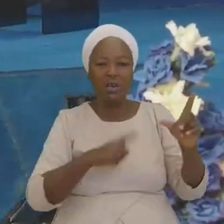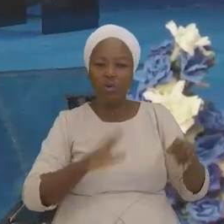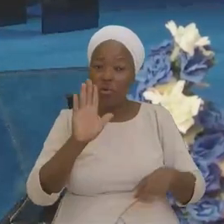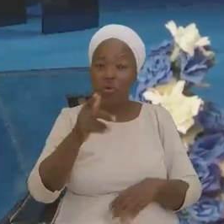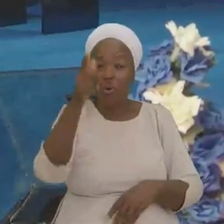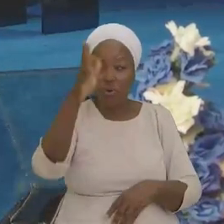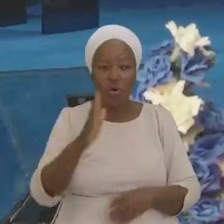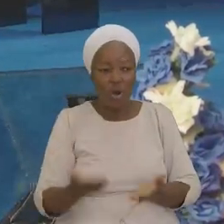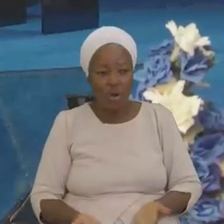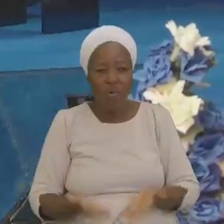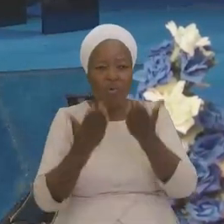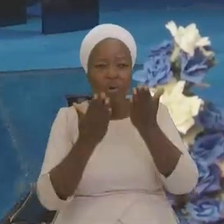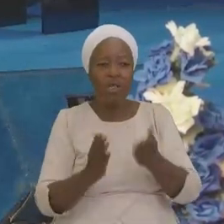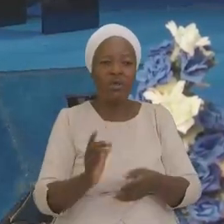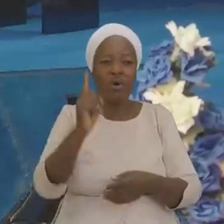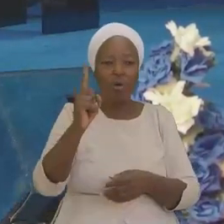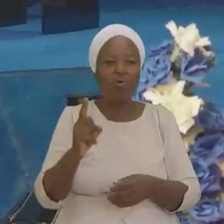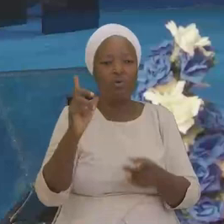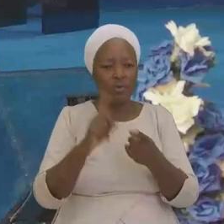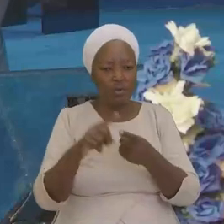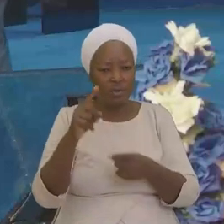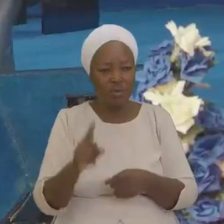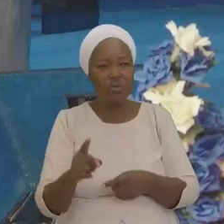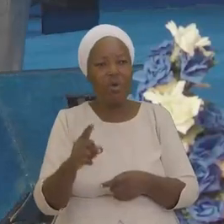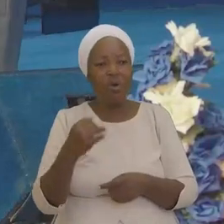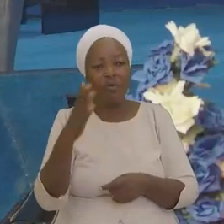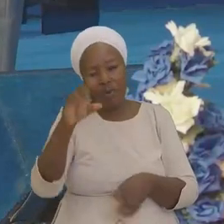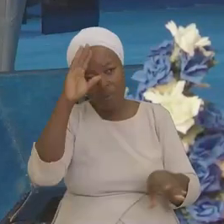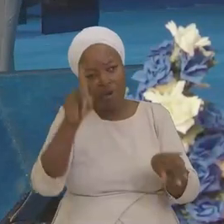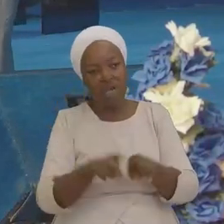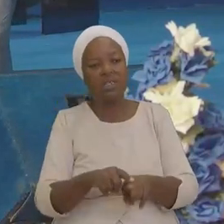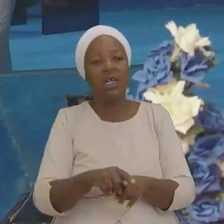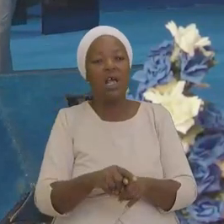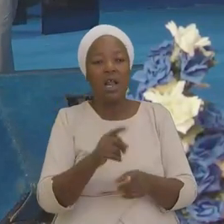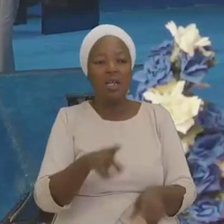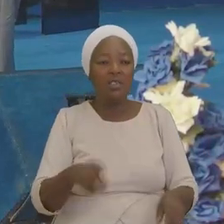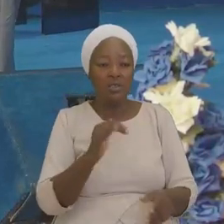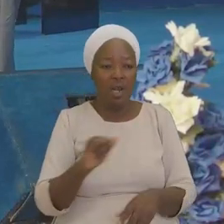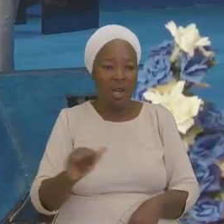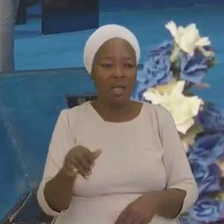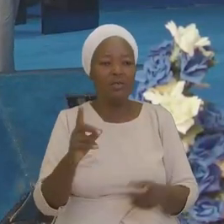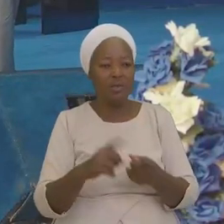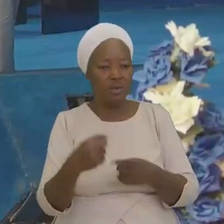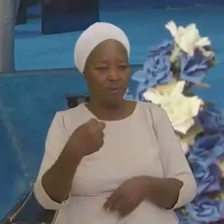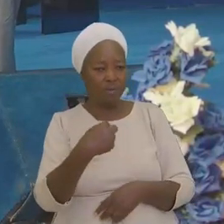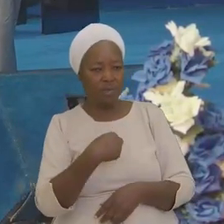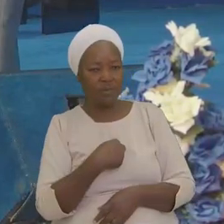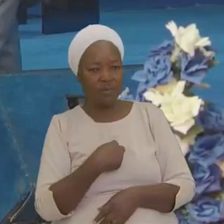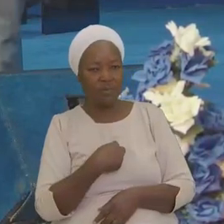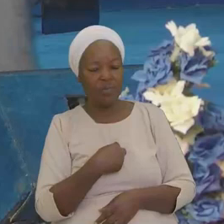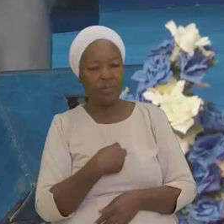le Seigneur votre Dieu vous suscitera d'entre vos frères un prophète comme moi.